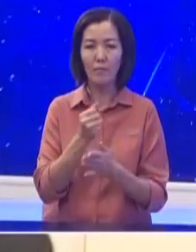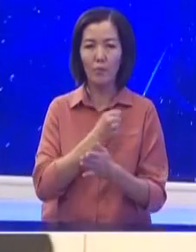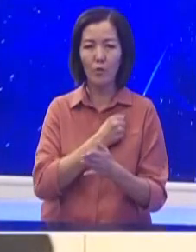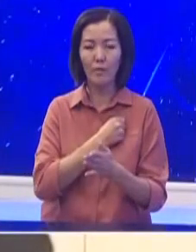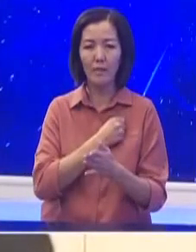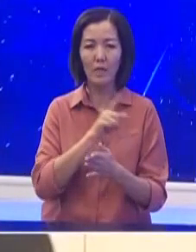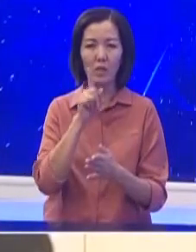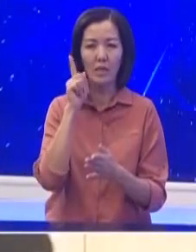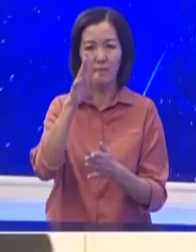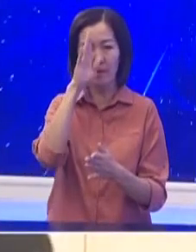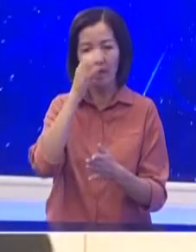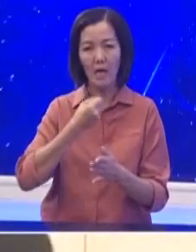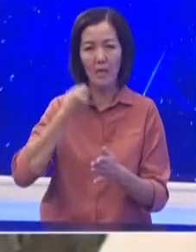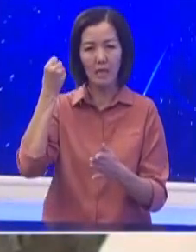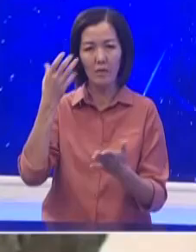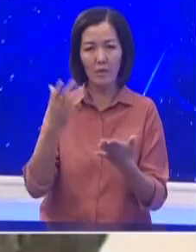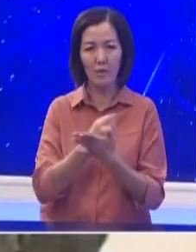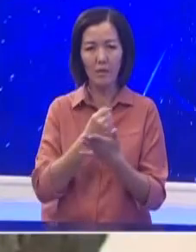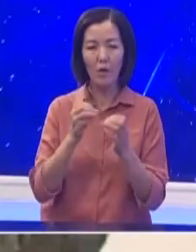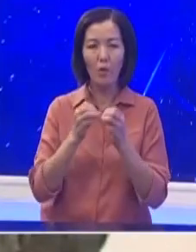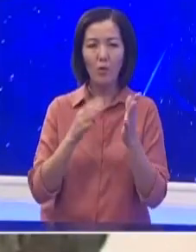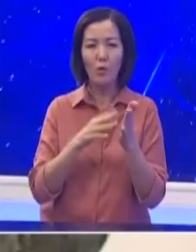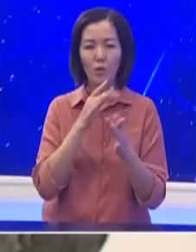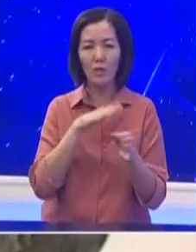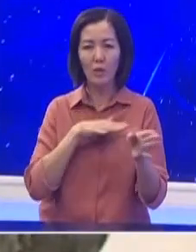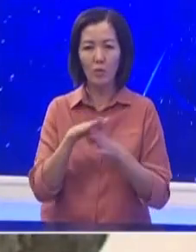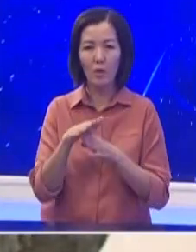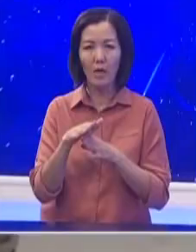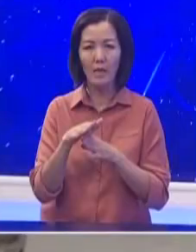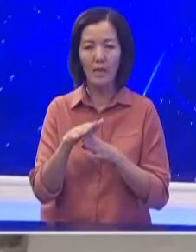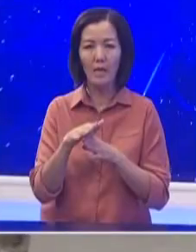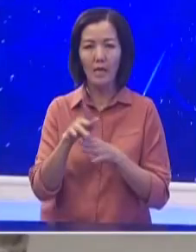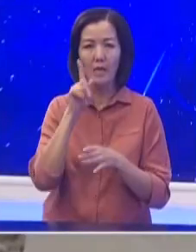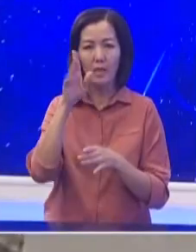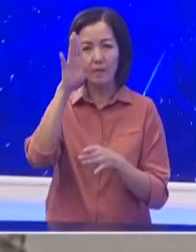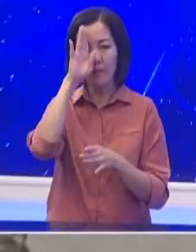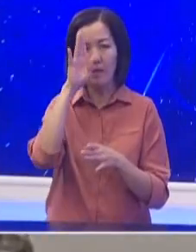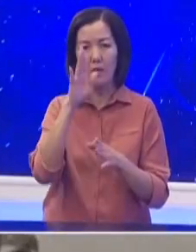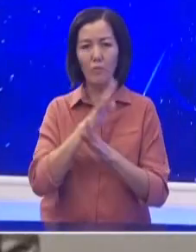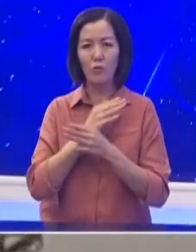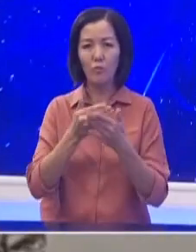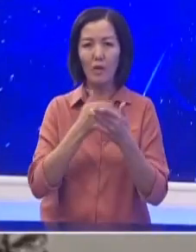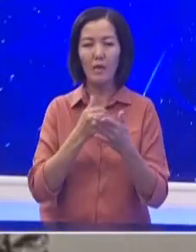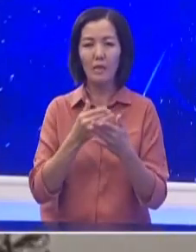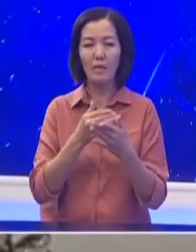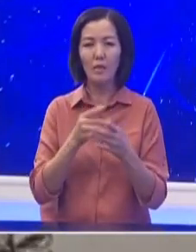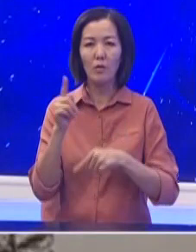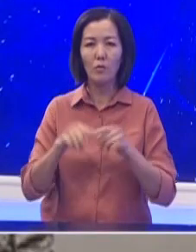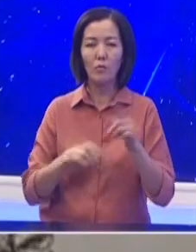бөлімінде сарбаз асылған күйде табылған. Ол небәрі 19 жаста еді. Азамат көз жұмғанға дейін туыстарынан ақша сұраған.